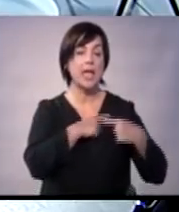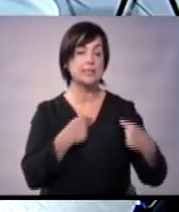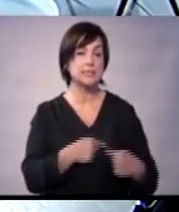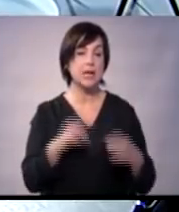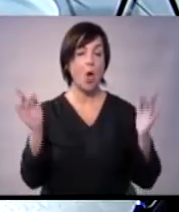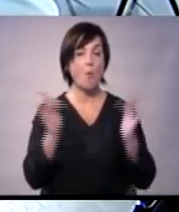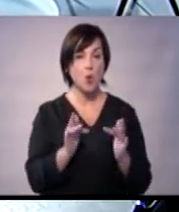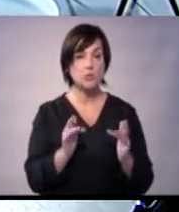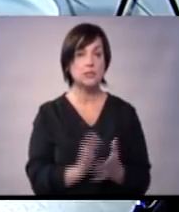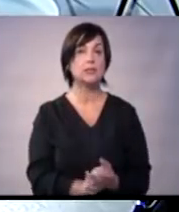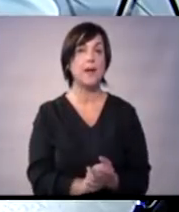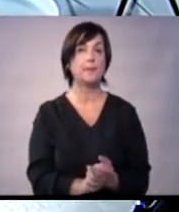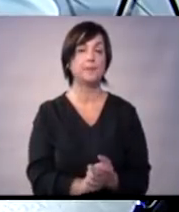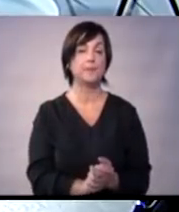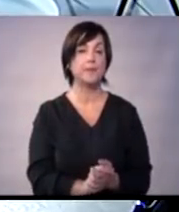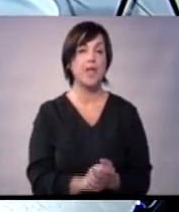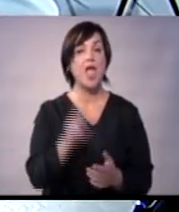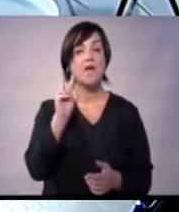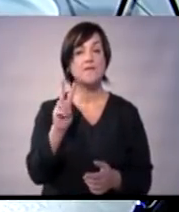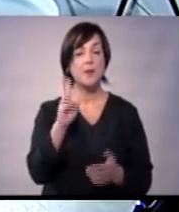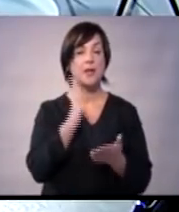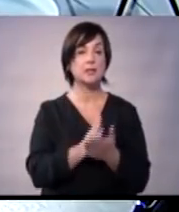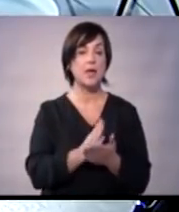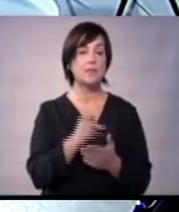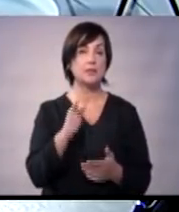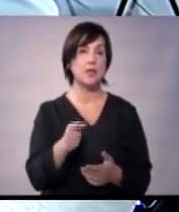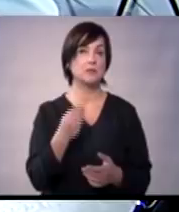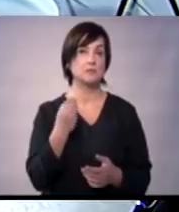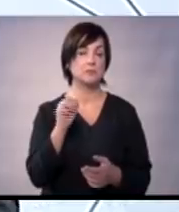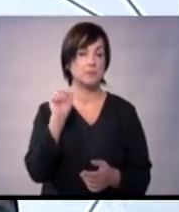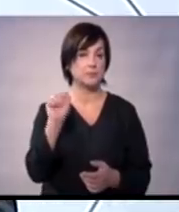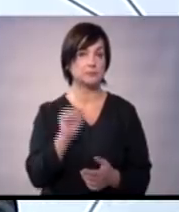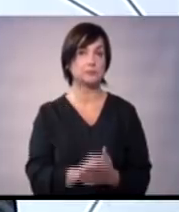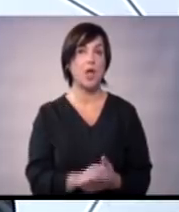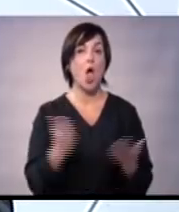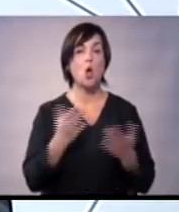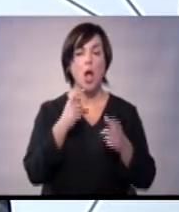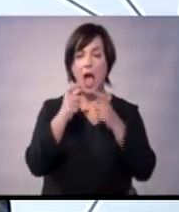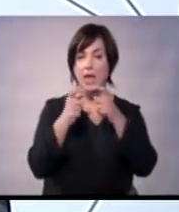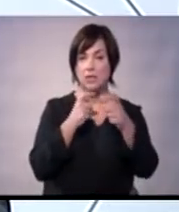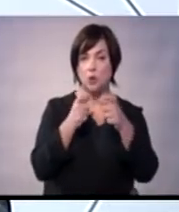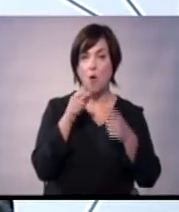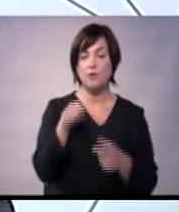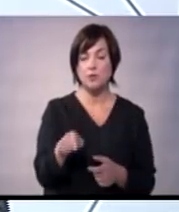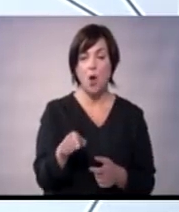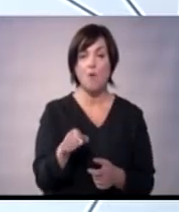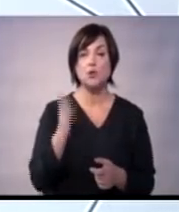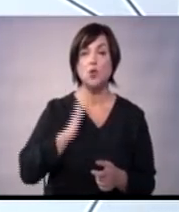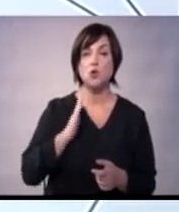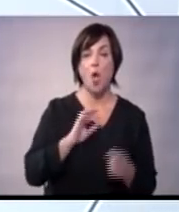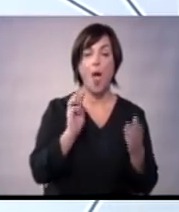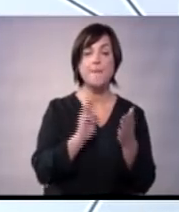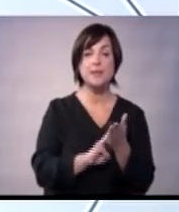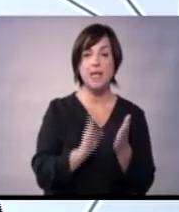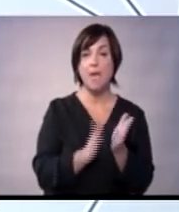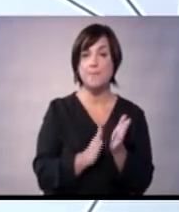опозиција и ВМРО да помане да биде на правата страна. Кога разговарате за ова со господинот